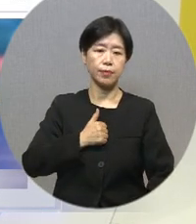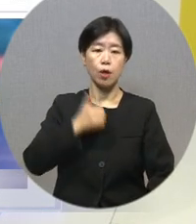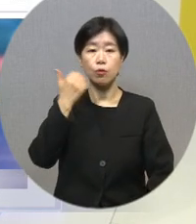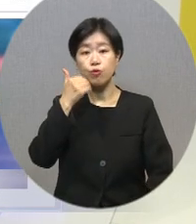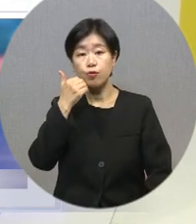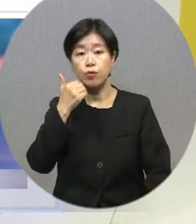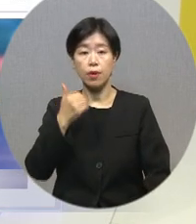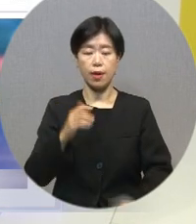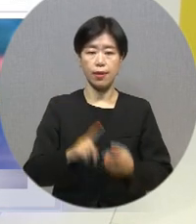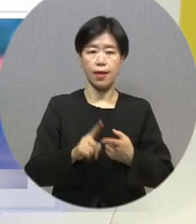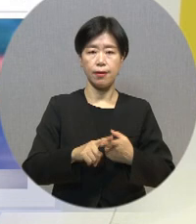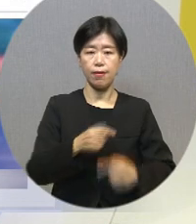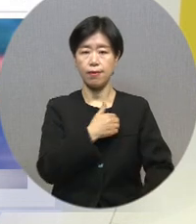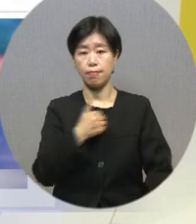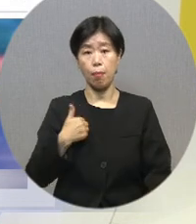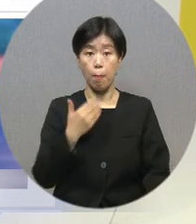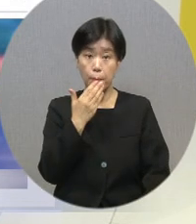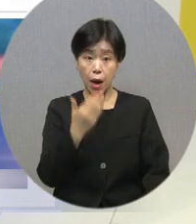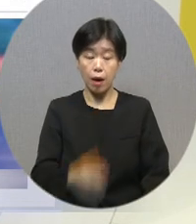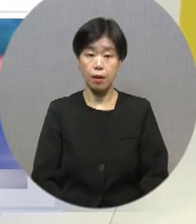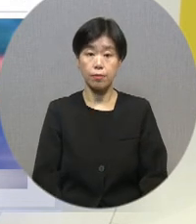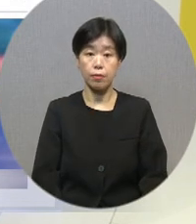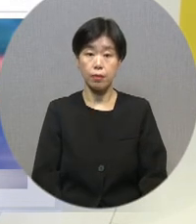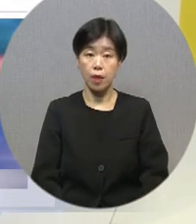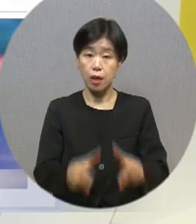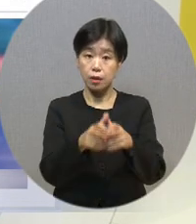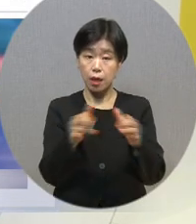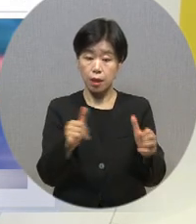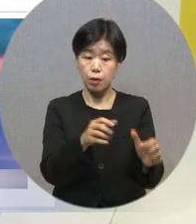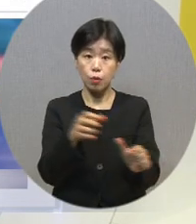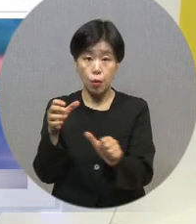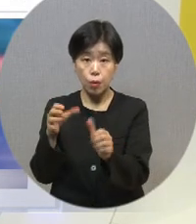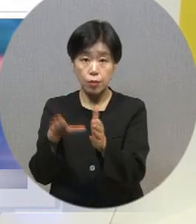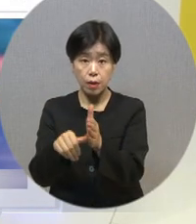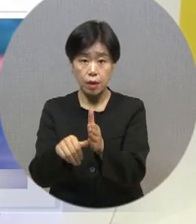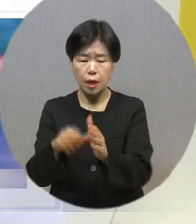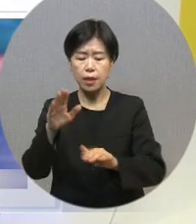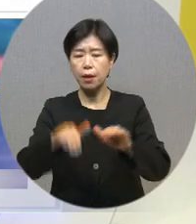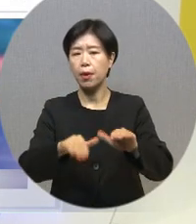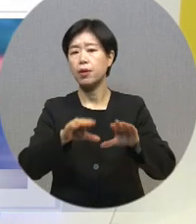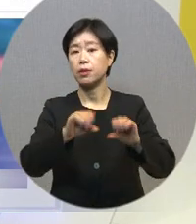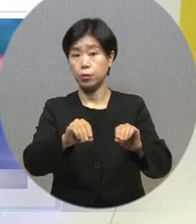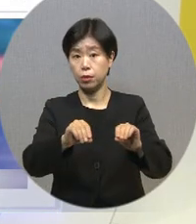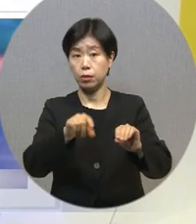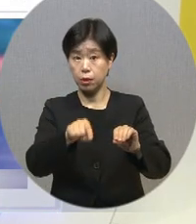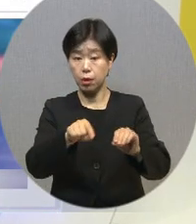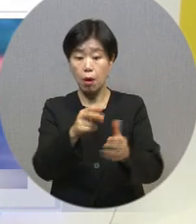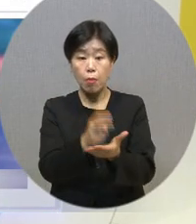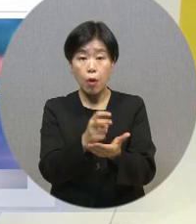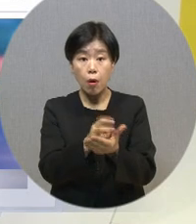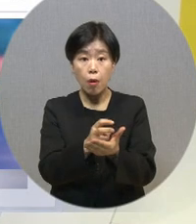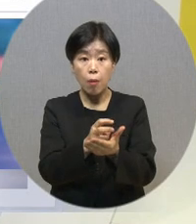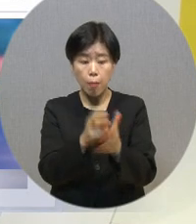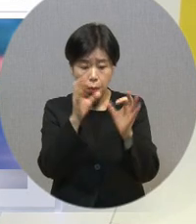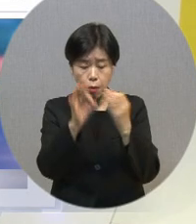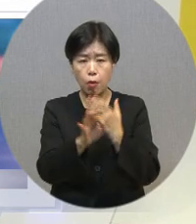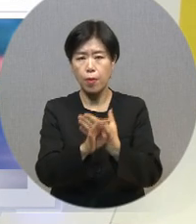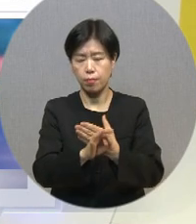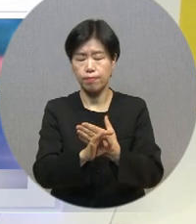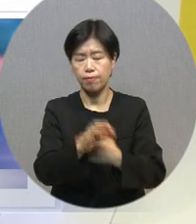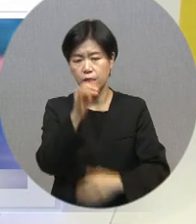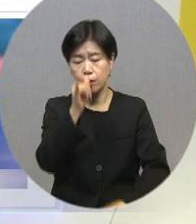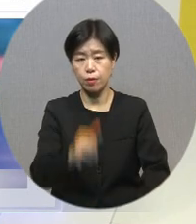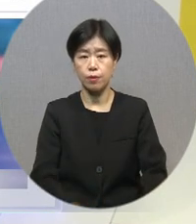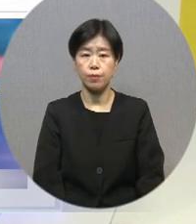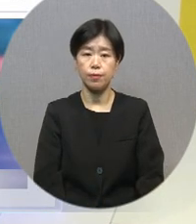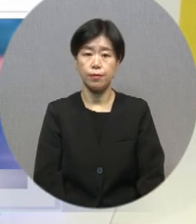나가는 기회를 가질 수 있는데요 장애인의 고용관계에서 차별의 금지는 헌법이 요청하는 당연한 전제로 이해해야